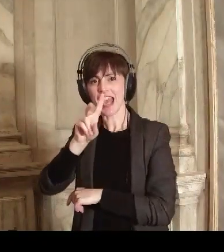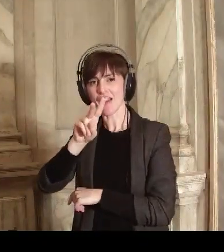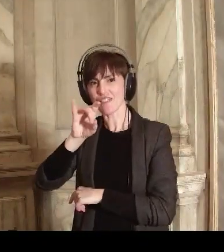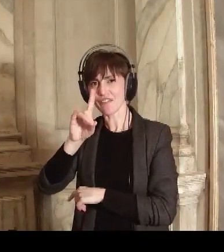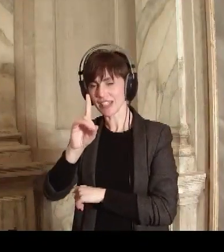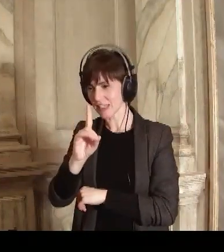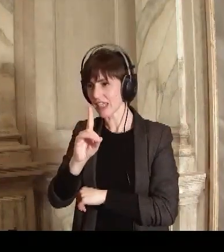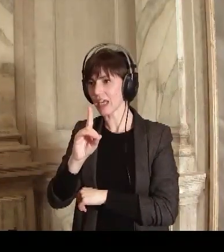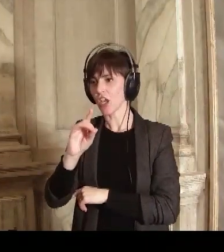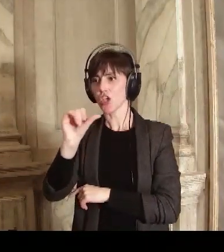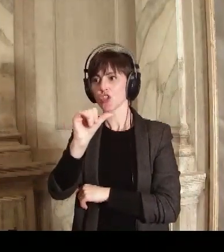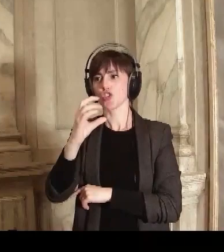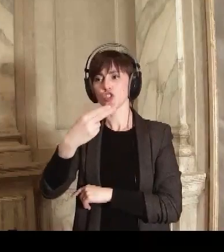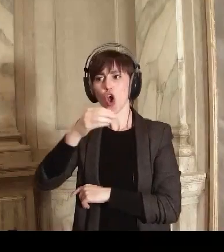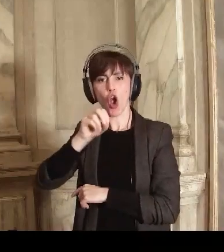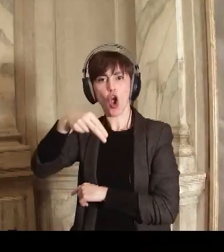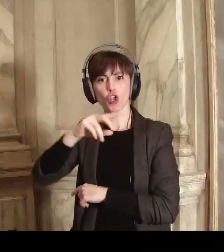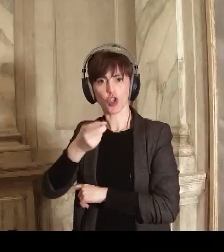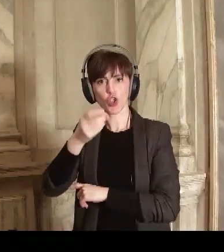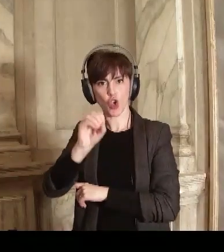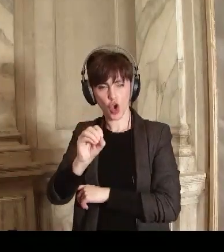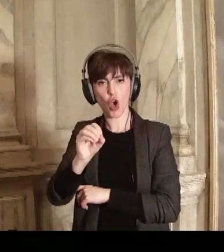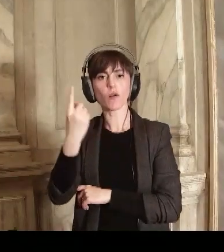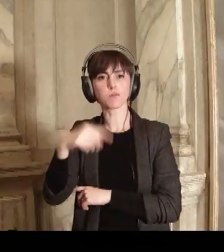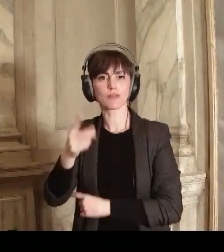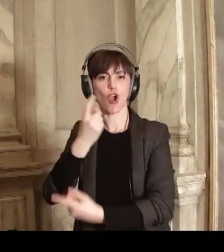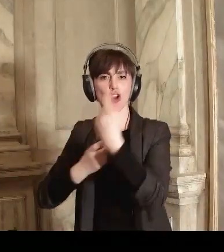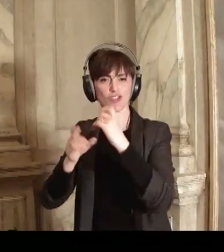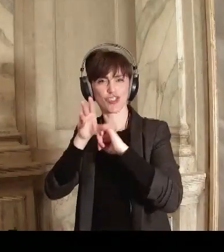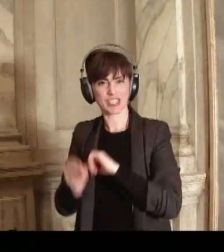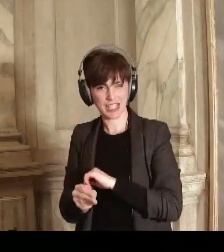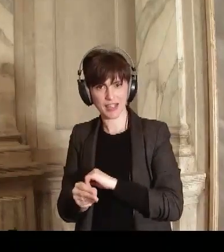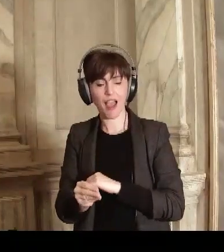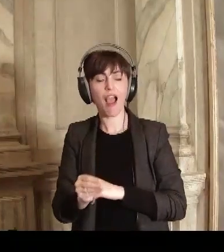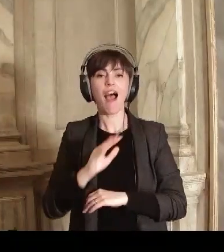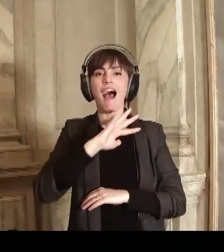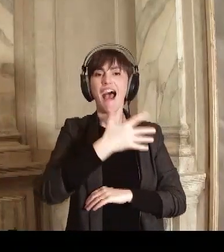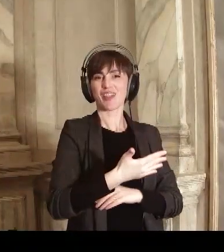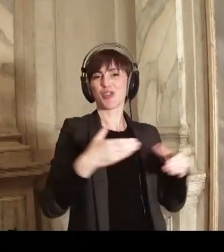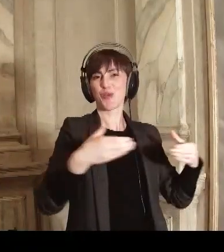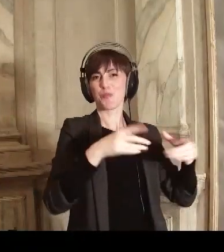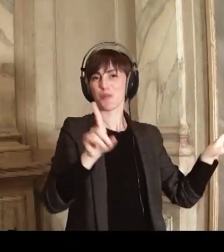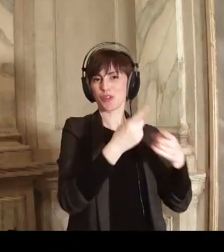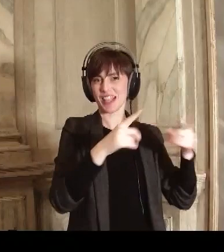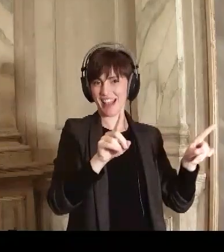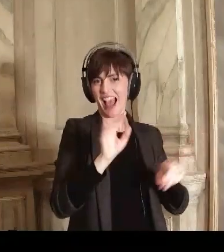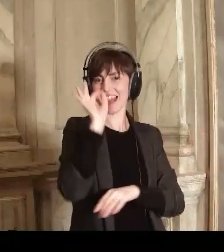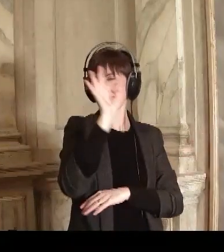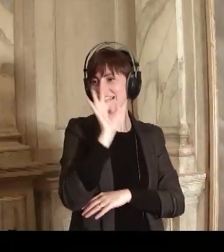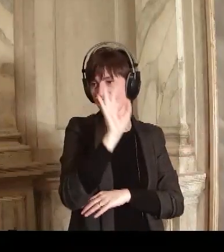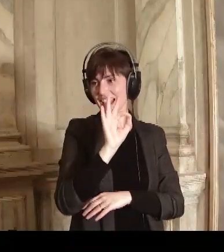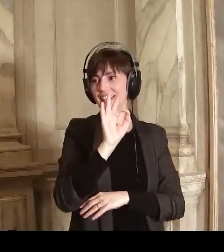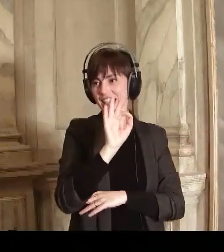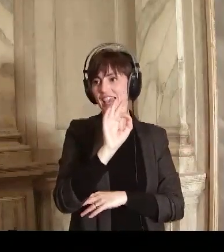la partecipazione per un concerto del mitico collettivo inglese degli Otecro. E in questa sezione si mette in evidenza